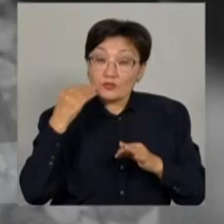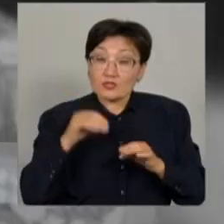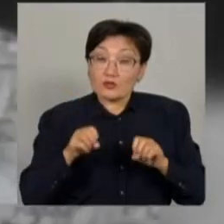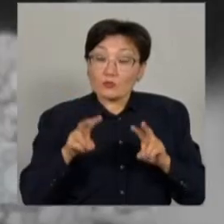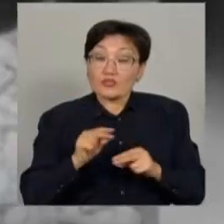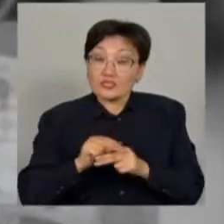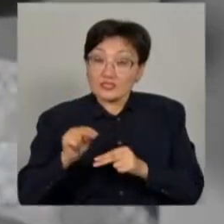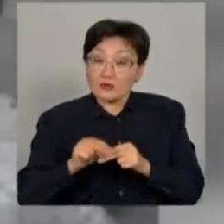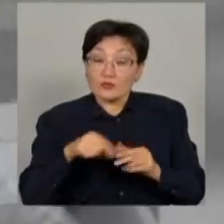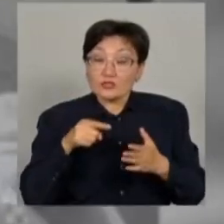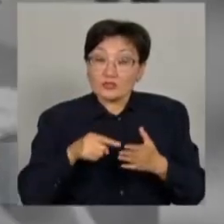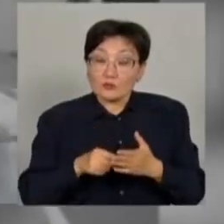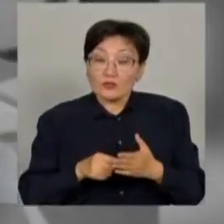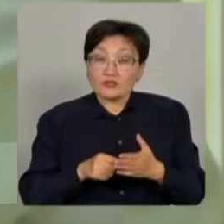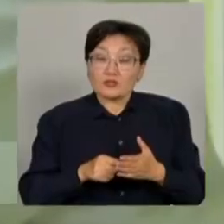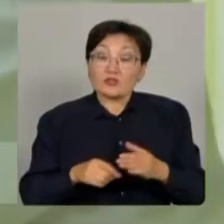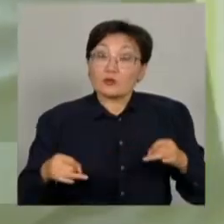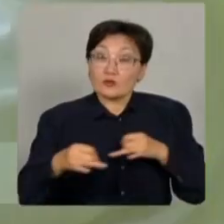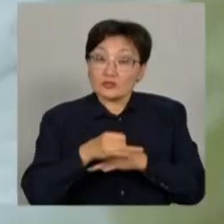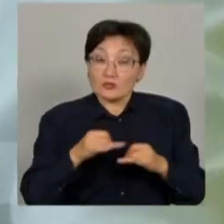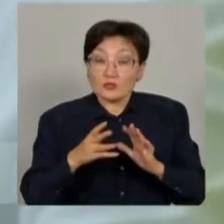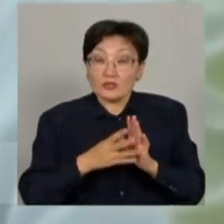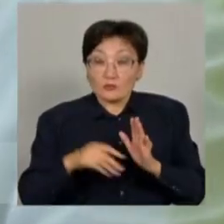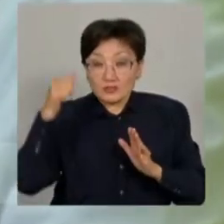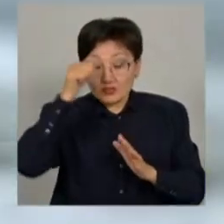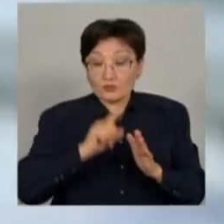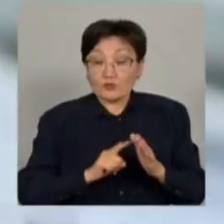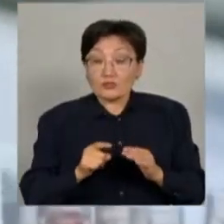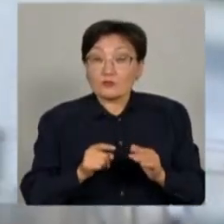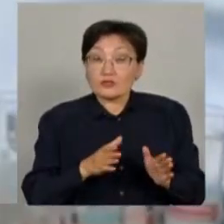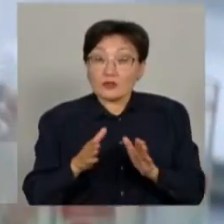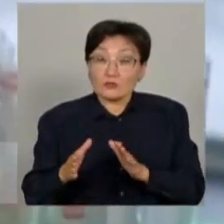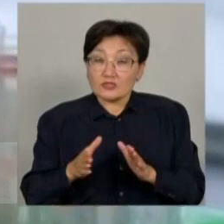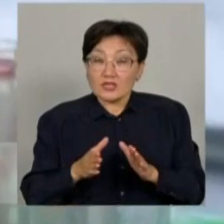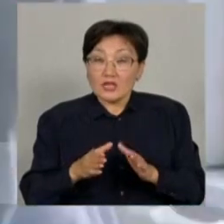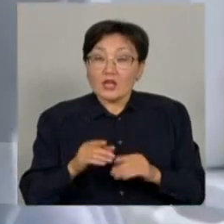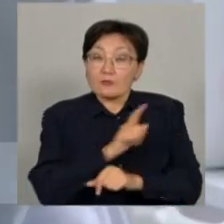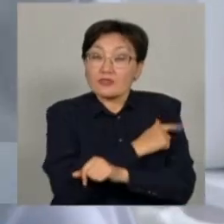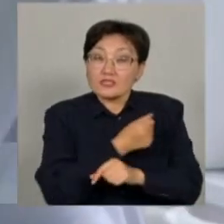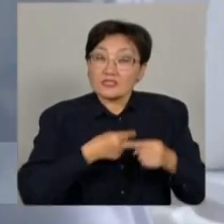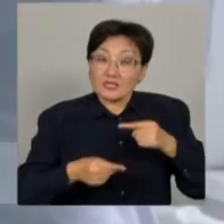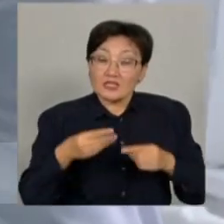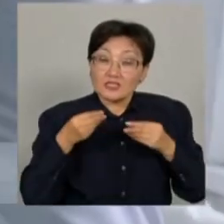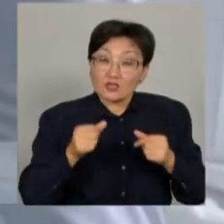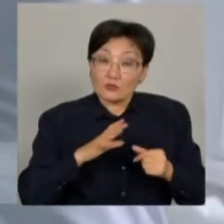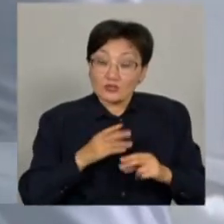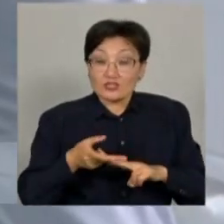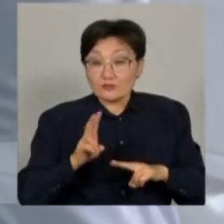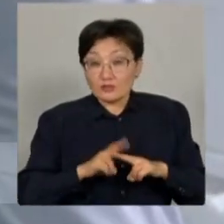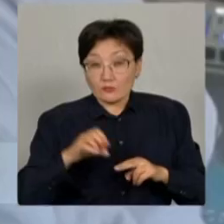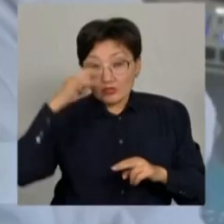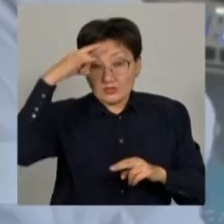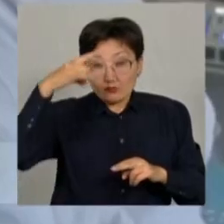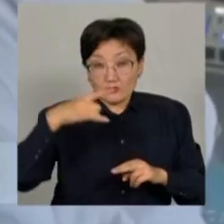маман даярлау мәселесі алдыңғы шепте қаралды. Бірақ 90-шы жылдардағы тұрақсыздық медицинаға кері әсерін тигізбей қоймады. Сондықтан